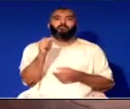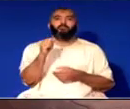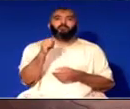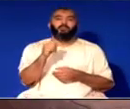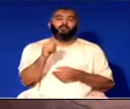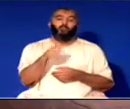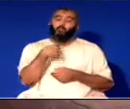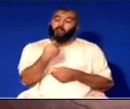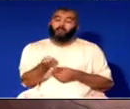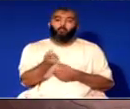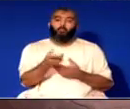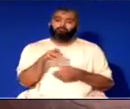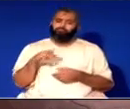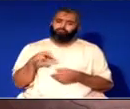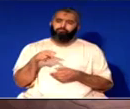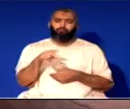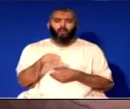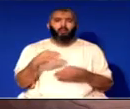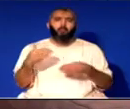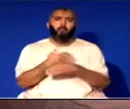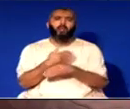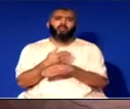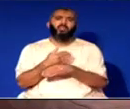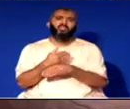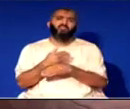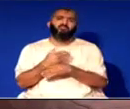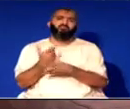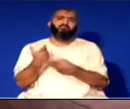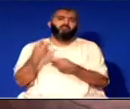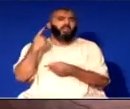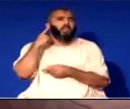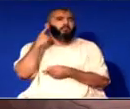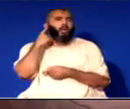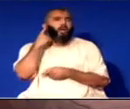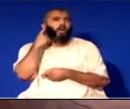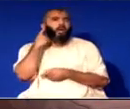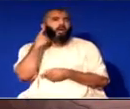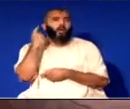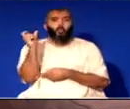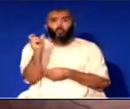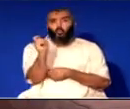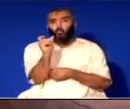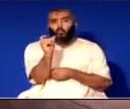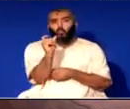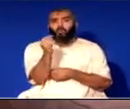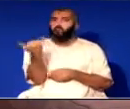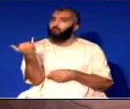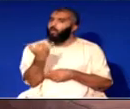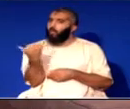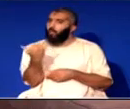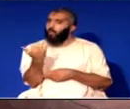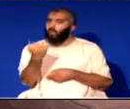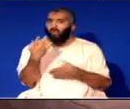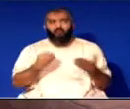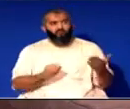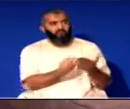يلتفت إليهم، أو أنه يأمرهم بالمعروف، يعني بمعنى ينبههم على أن هذا الشيء، على أن هذا التصرف